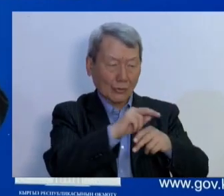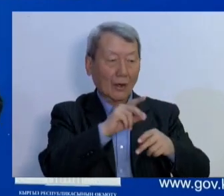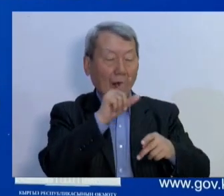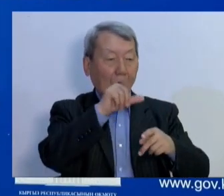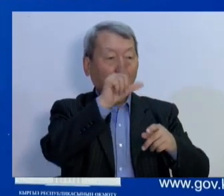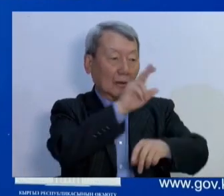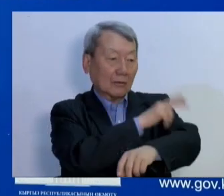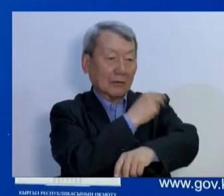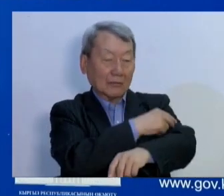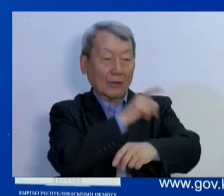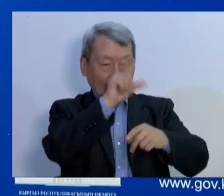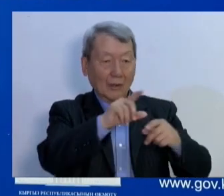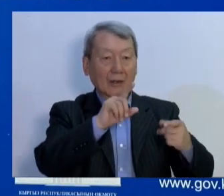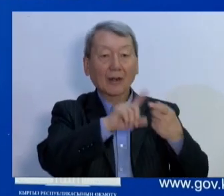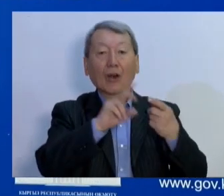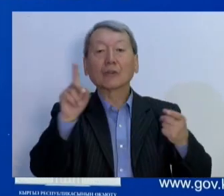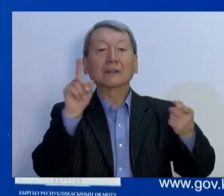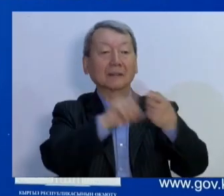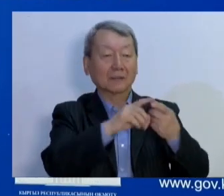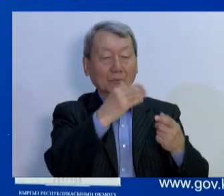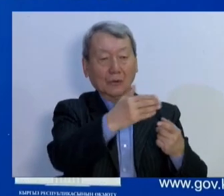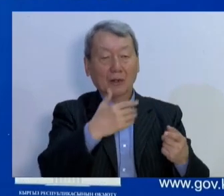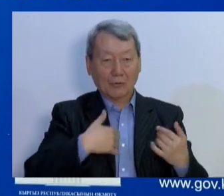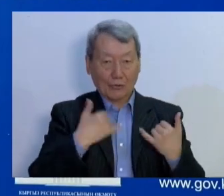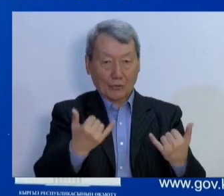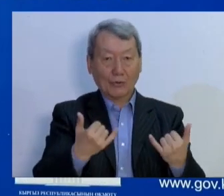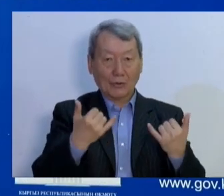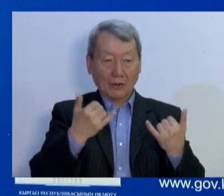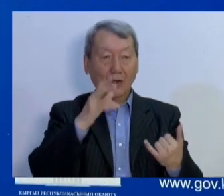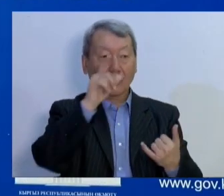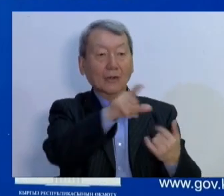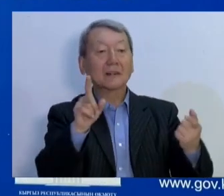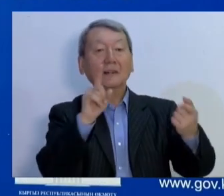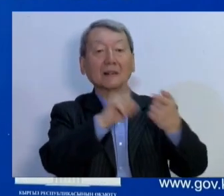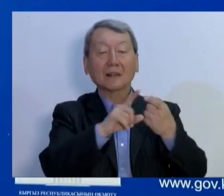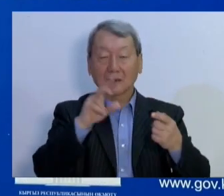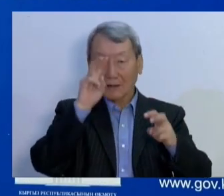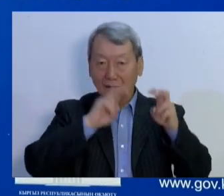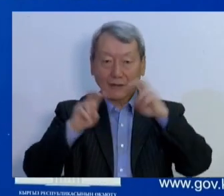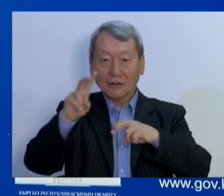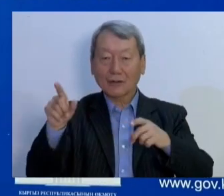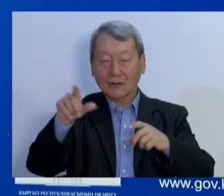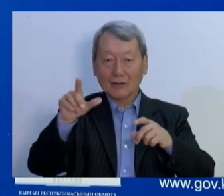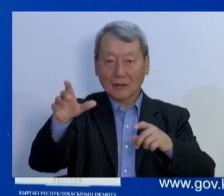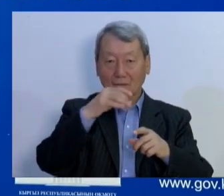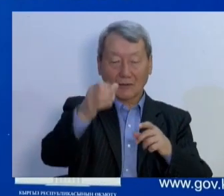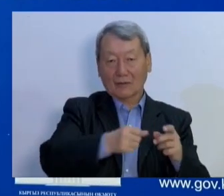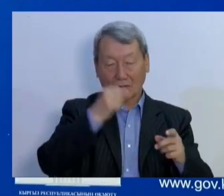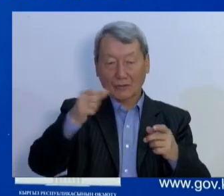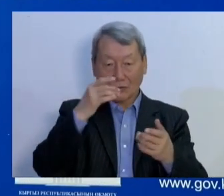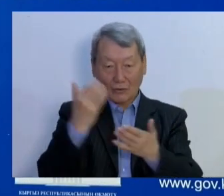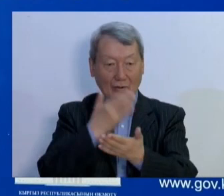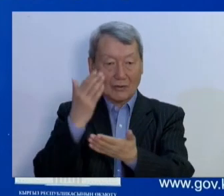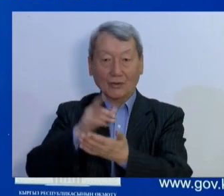Анткени алар да контактыда болуп, байланышта болушуп, биз ошол контактыларды издеп тактаганда ушул учурлар чыгып калып